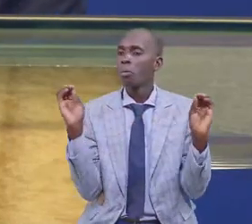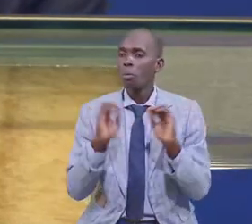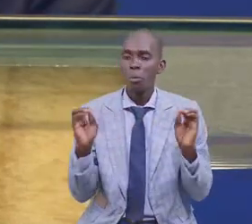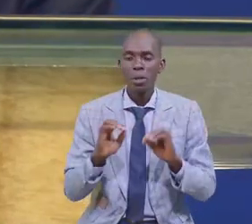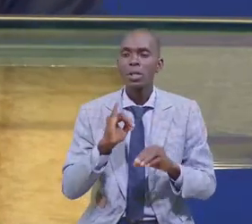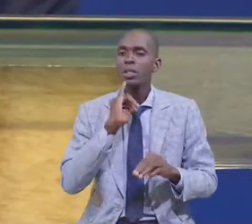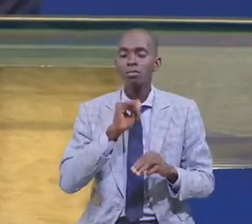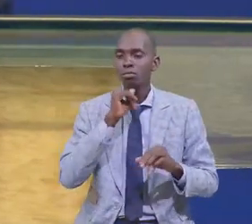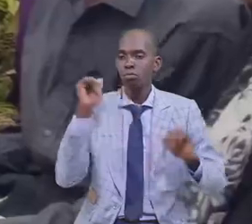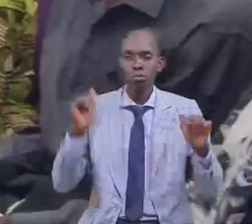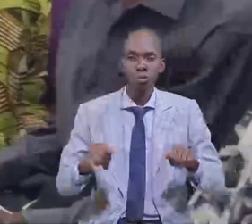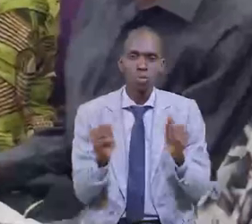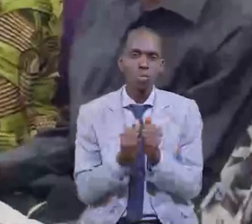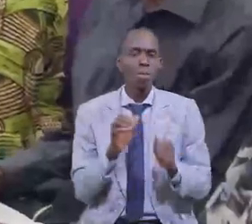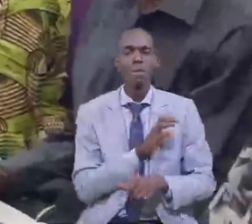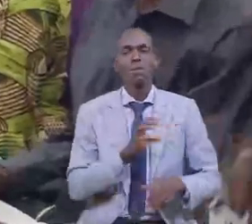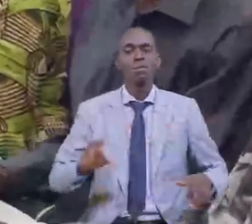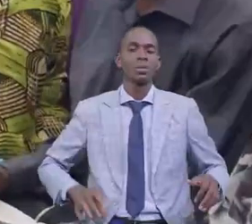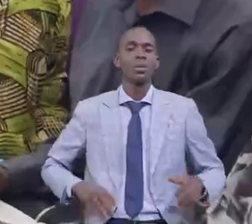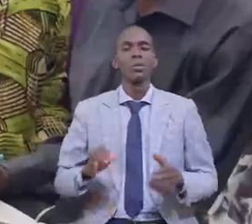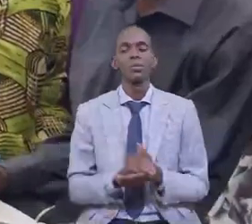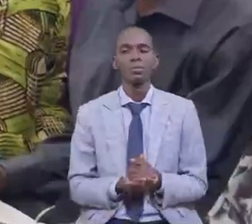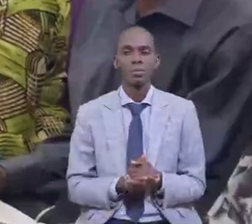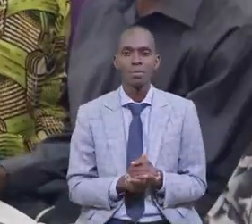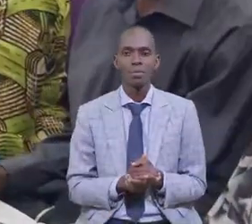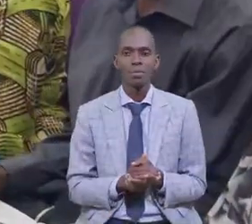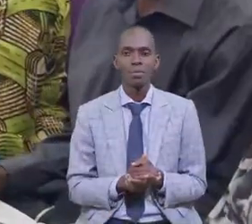Christ. Pourrais-je entendre votre amen là-bas?